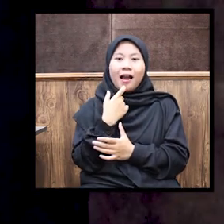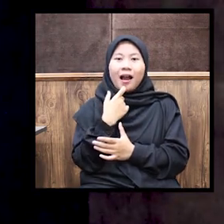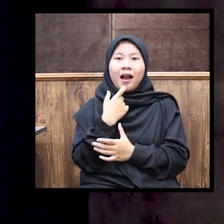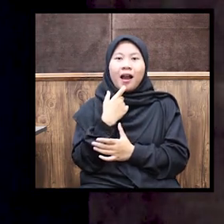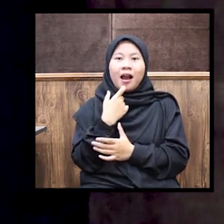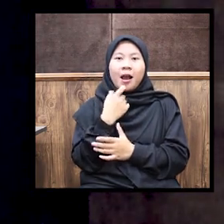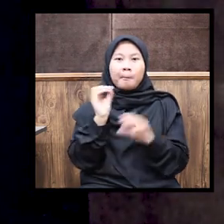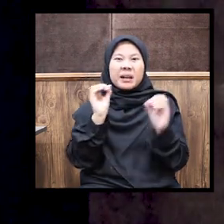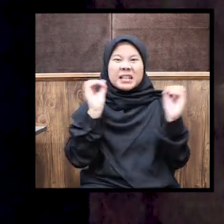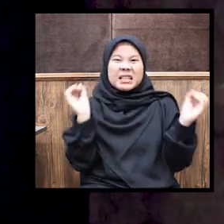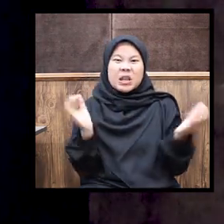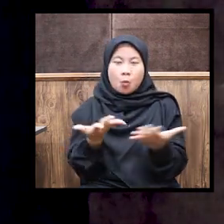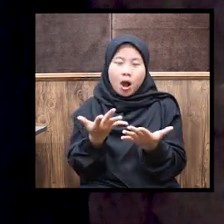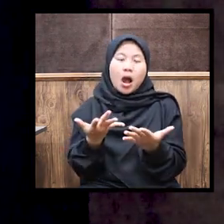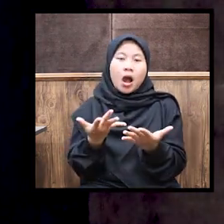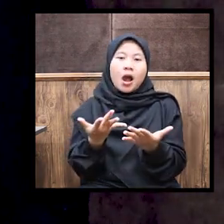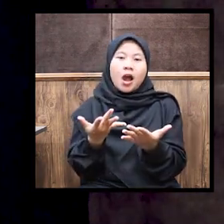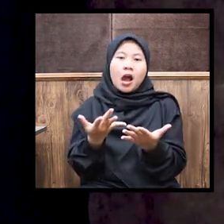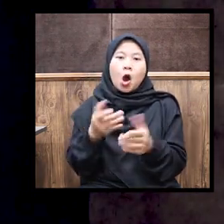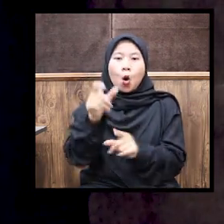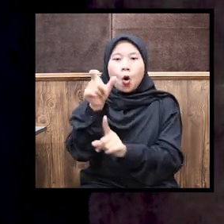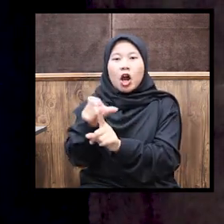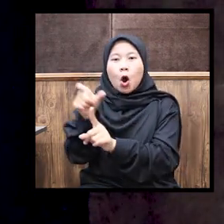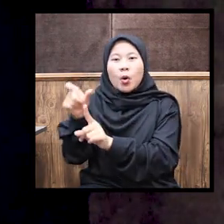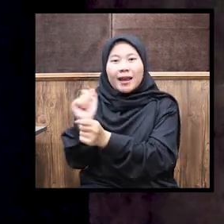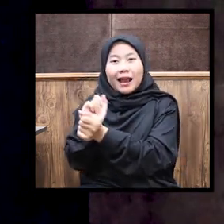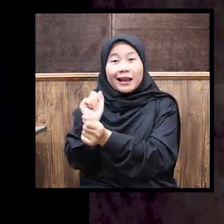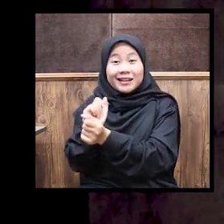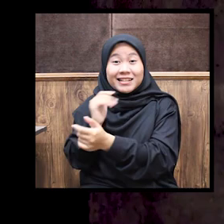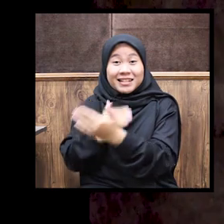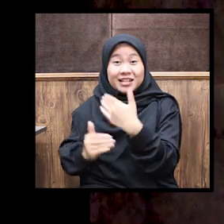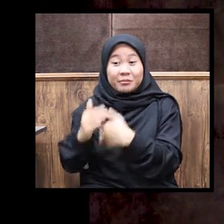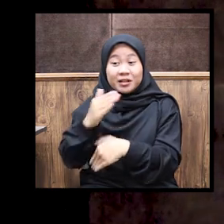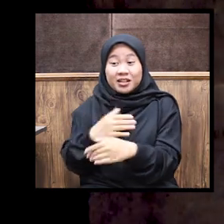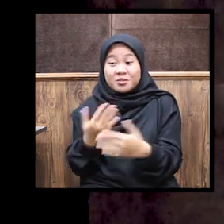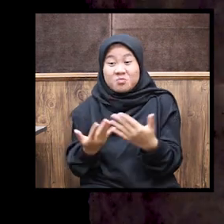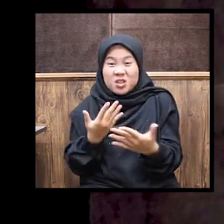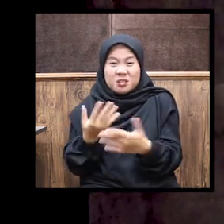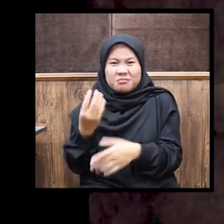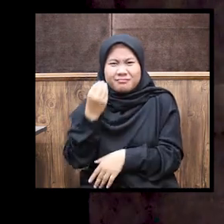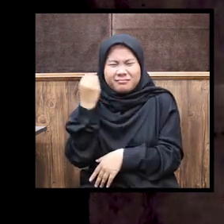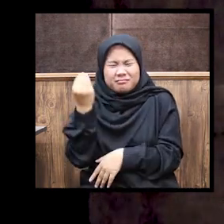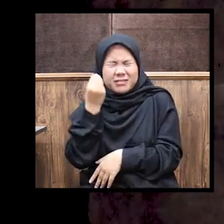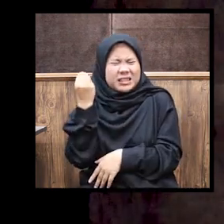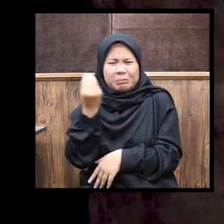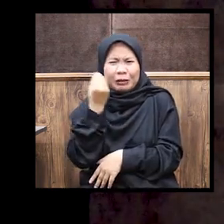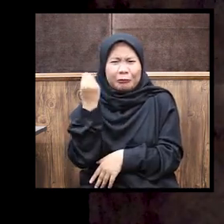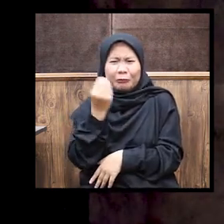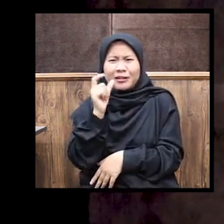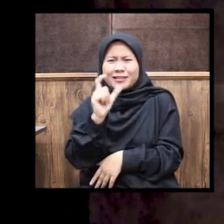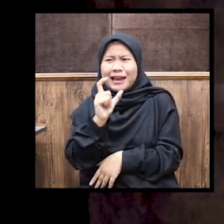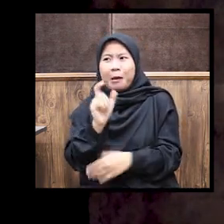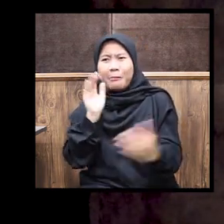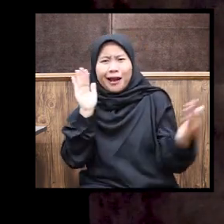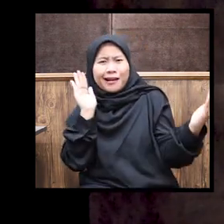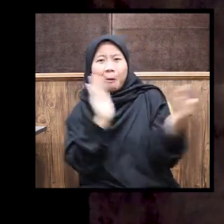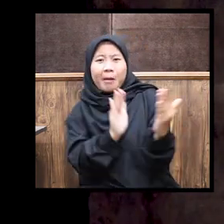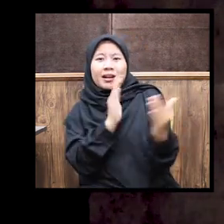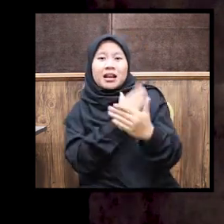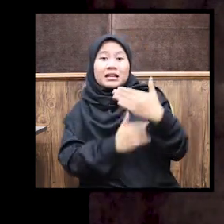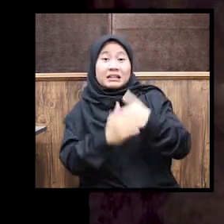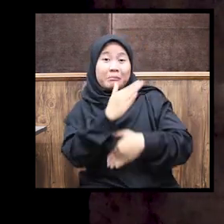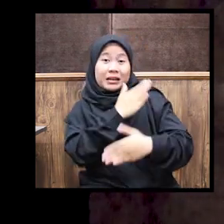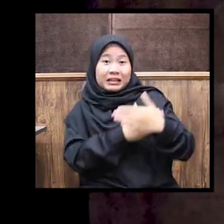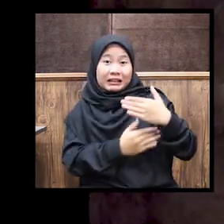teman-teman di perusahaan ini memang masih bingung dengan ragam disabilitas Pak jadi memang ee di Bantul itu